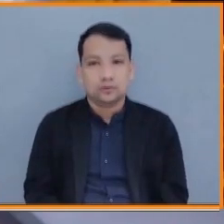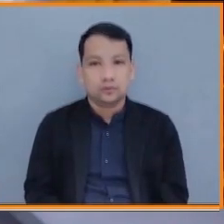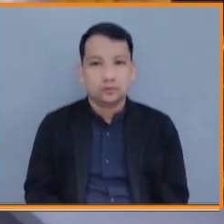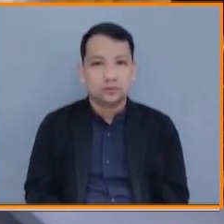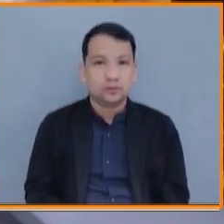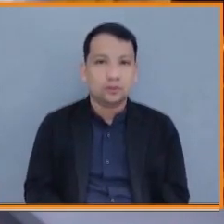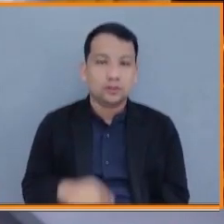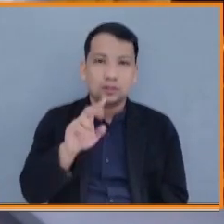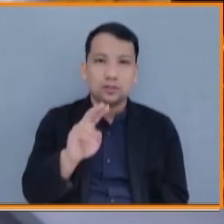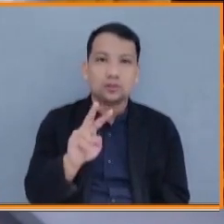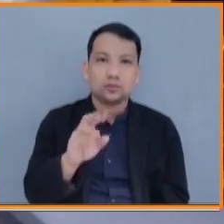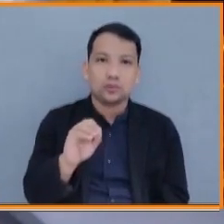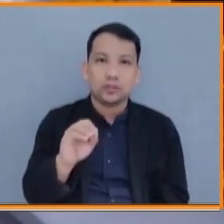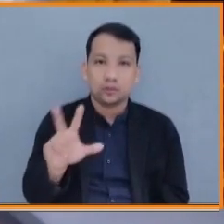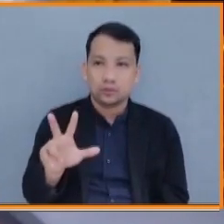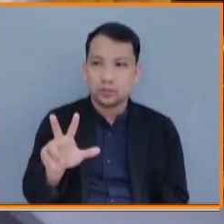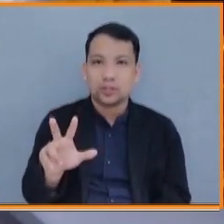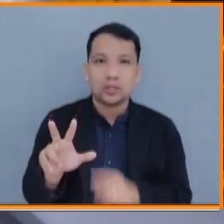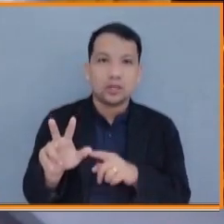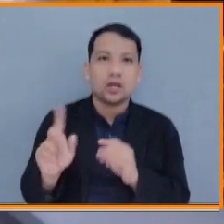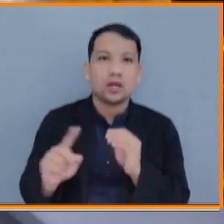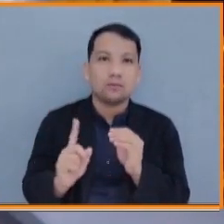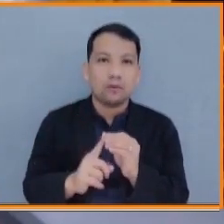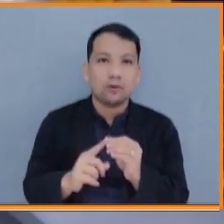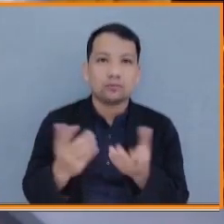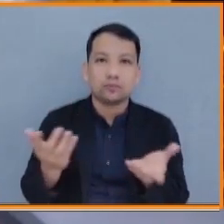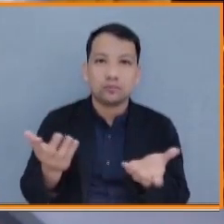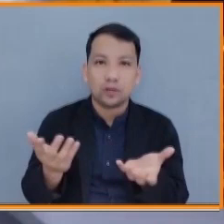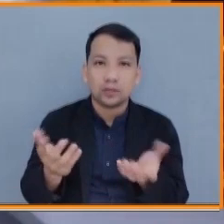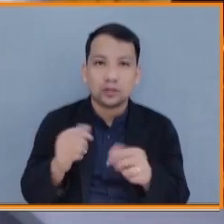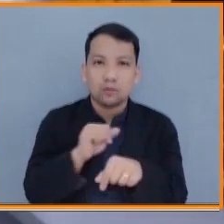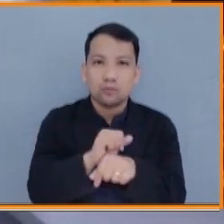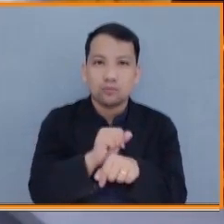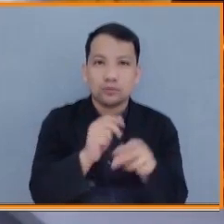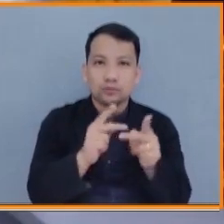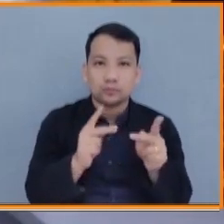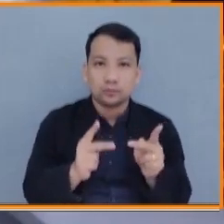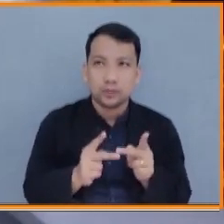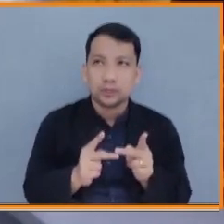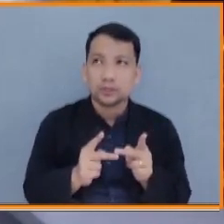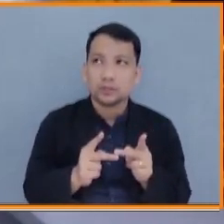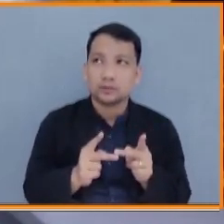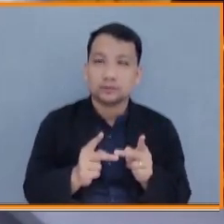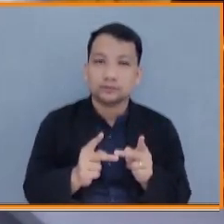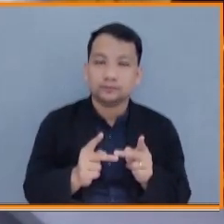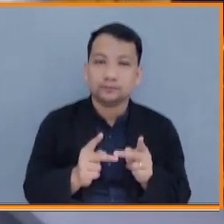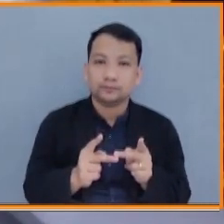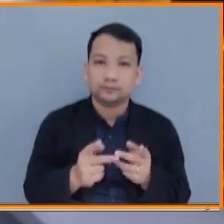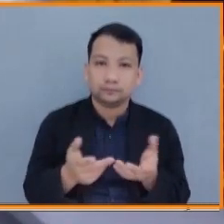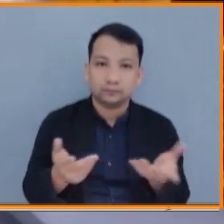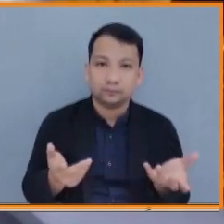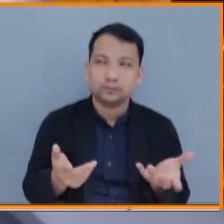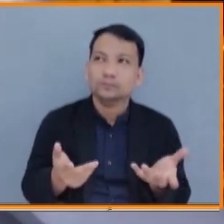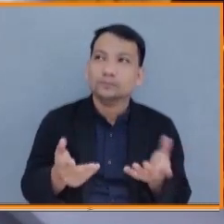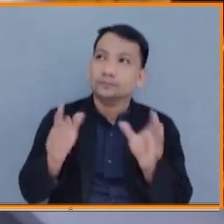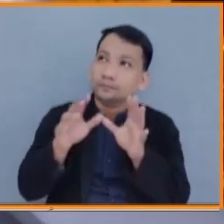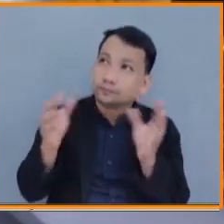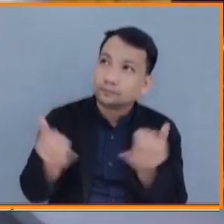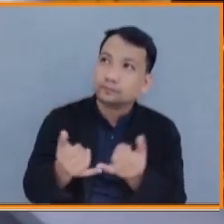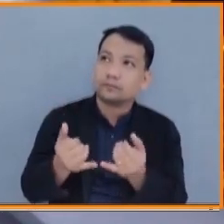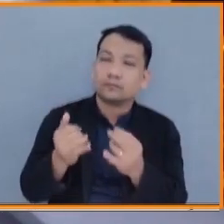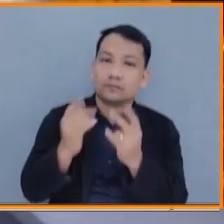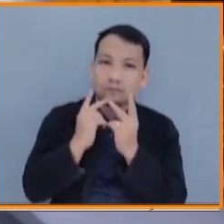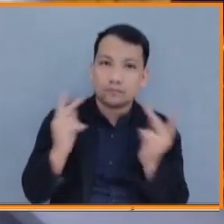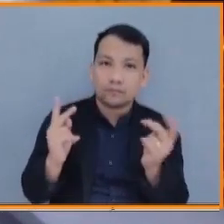ito'y patungkol naman sa mga sa workplace sapagkat yung mga nagtatrabaho sa mga kumpanya pabrika eskwelahan